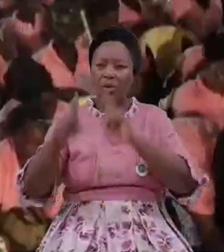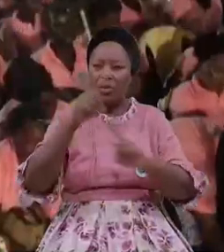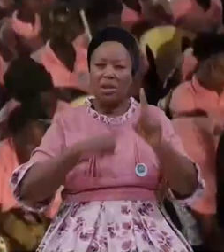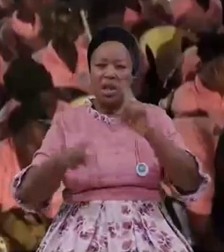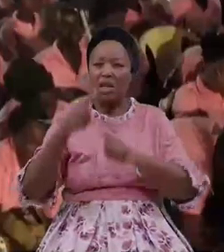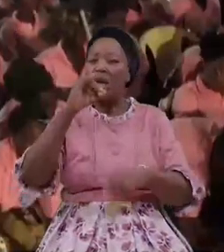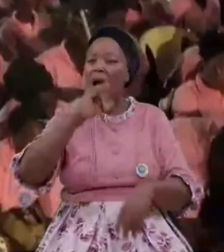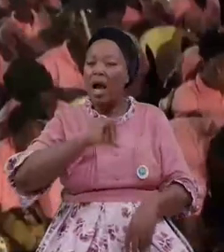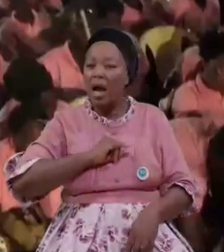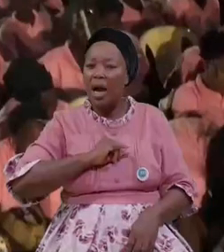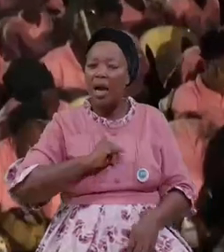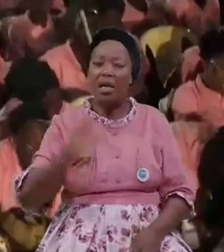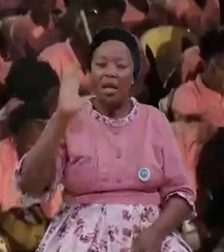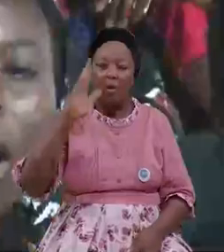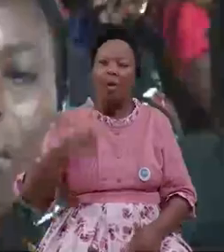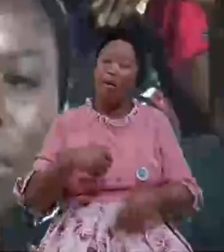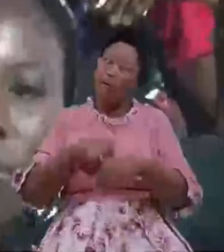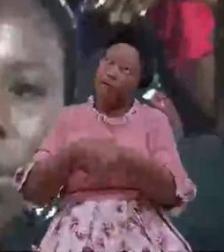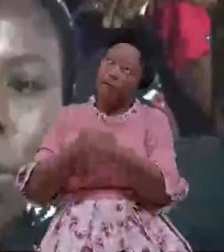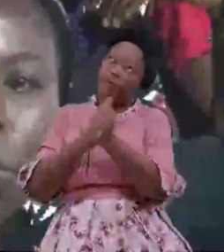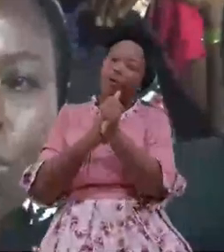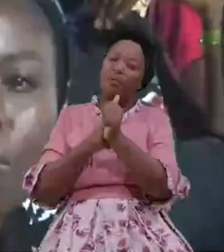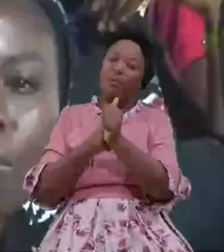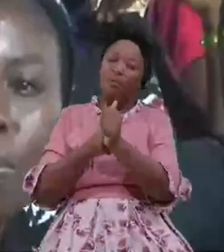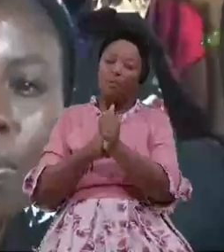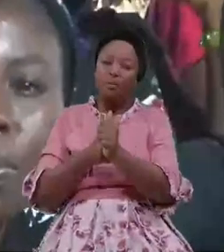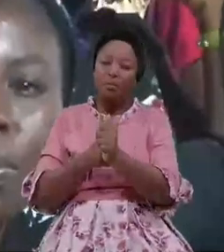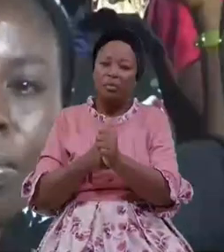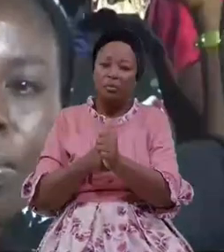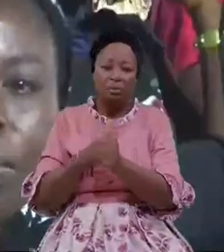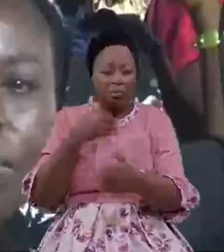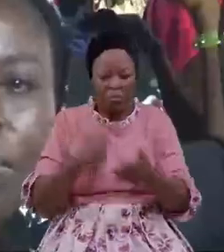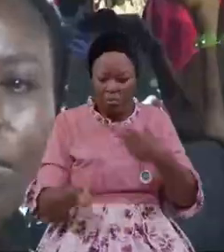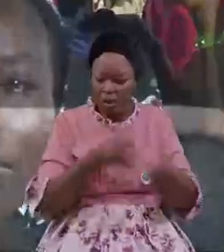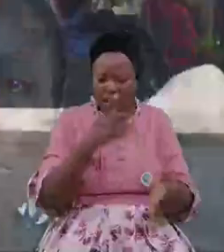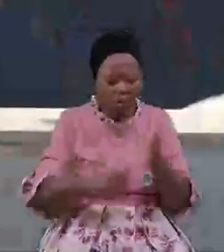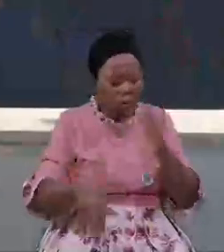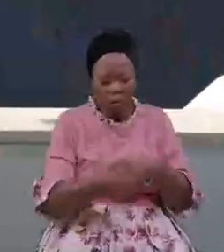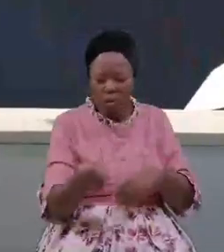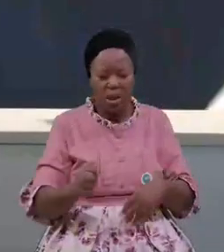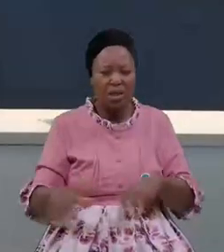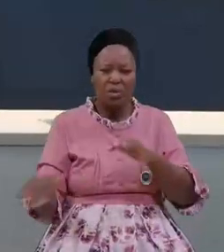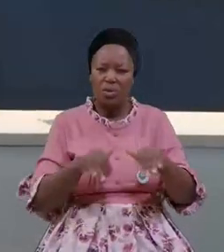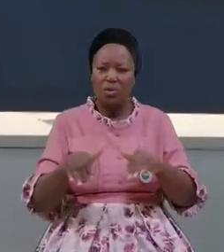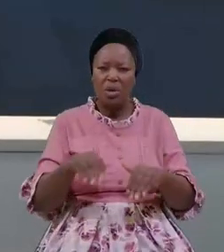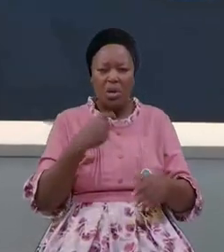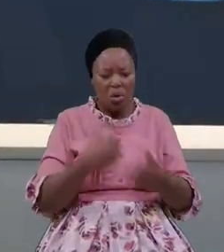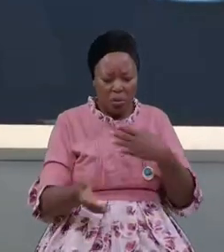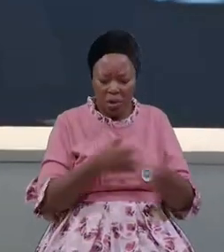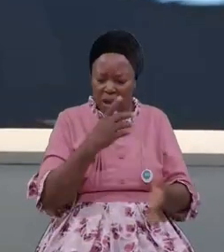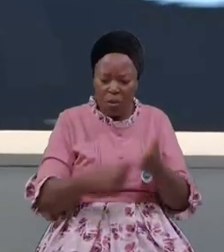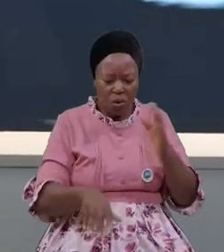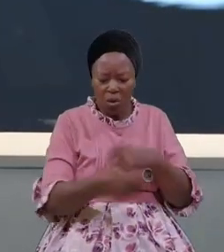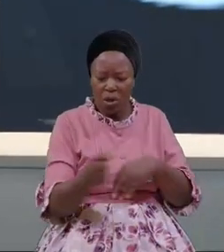suivre je vais suivre quel soit ce que les autres font qu soit ce que les autres ne